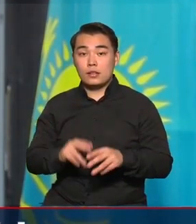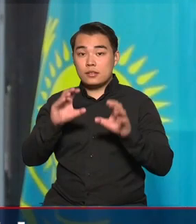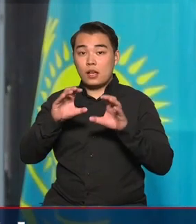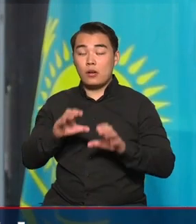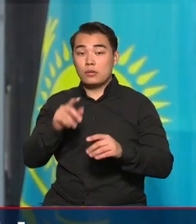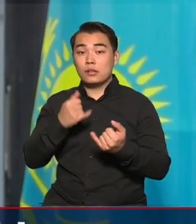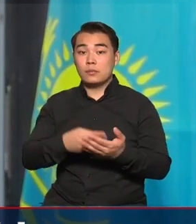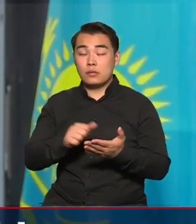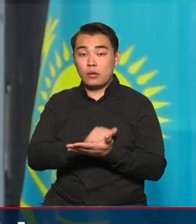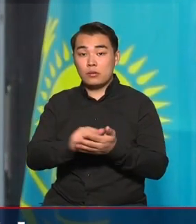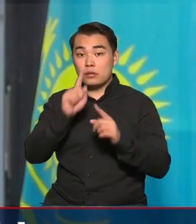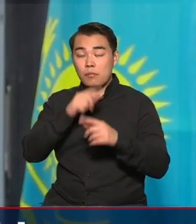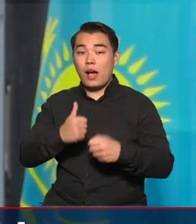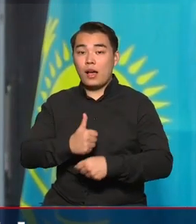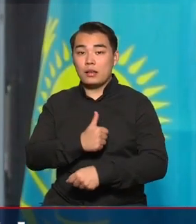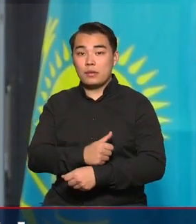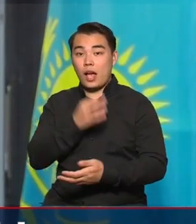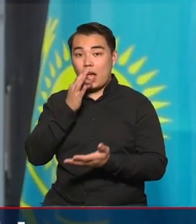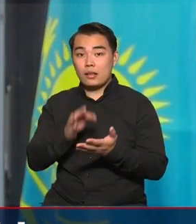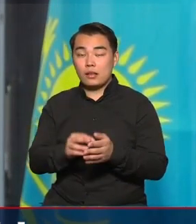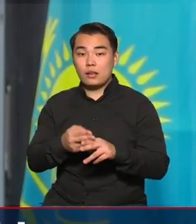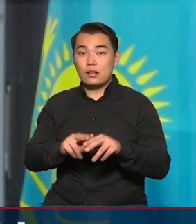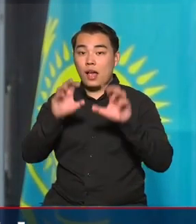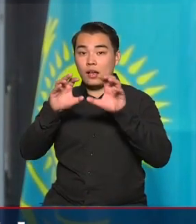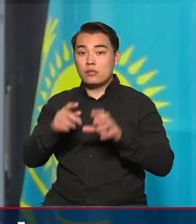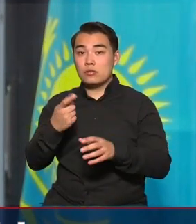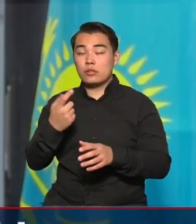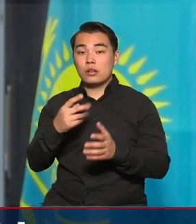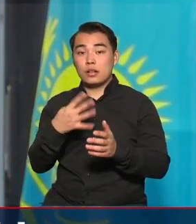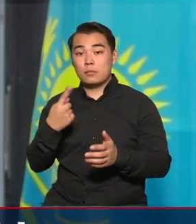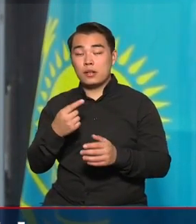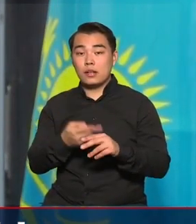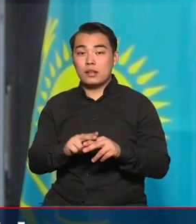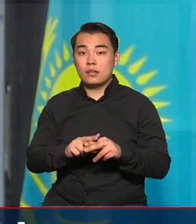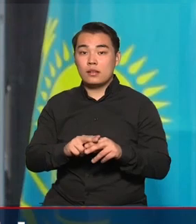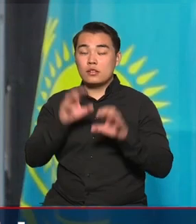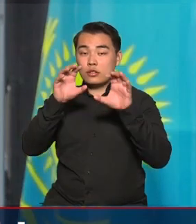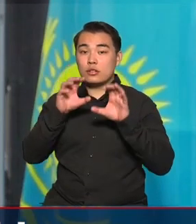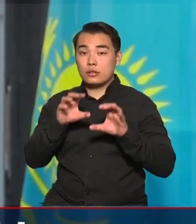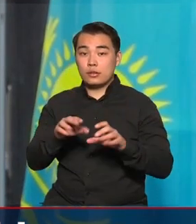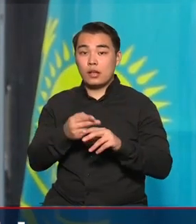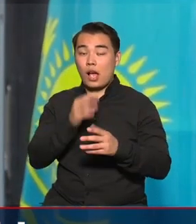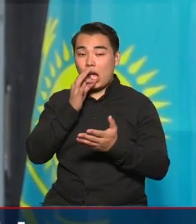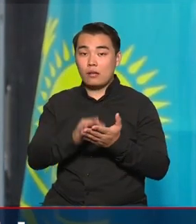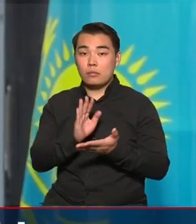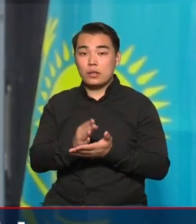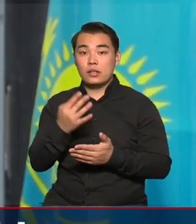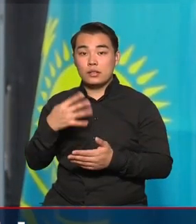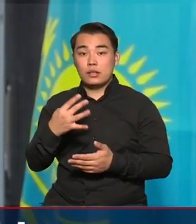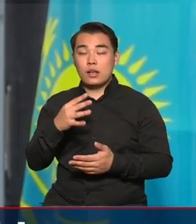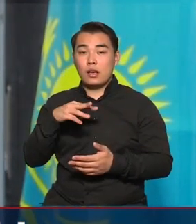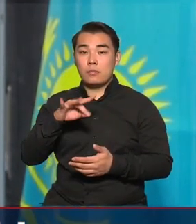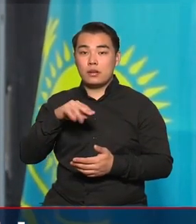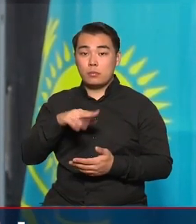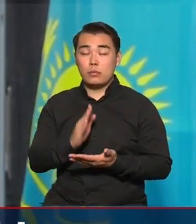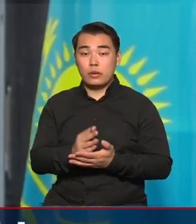заңдастырмаса, онда әкімшілік құқық бұзу туралы кодексінің 141 бабына сәйкес әкімшілік айыппұл салынады. Ол 40 айлық